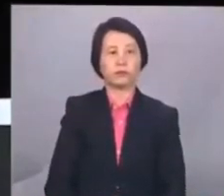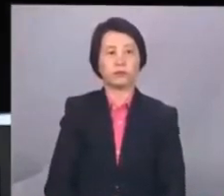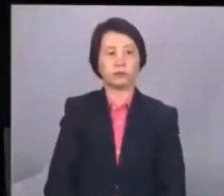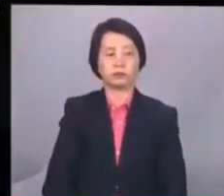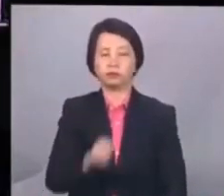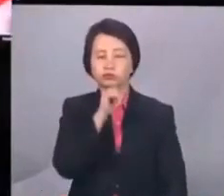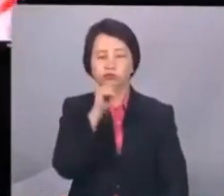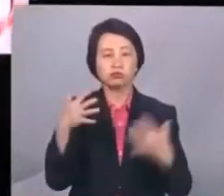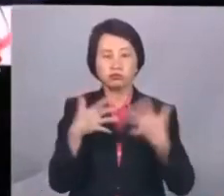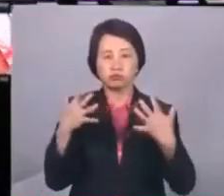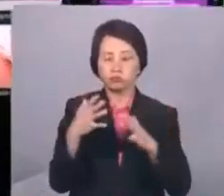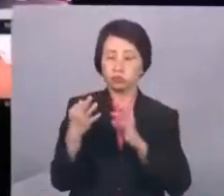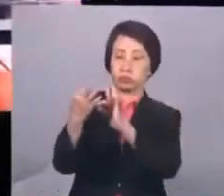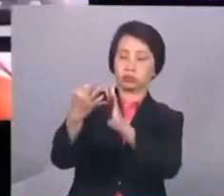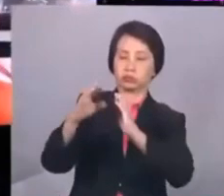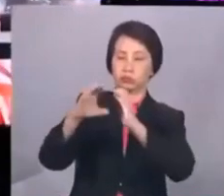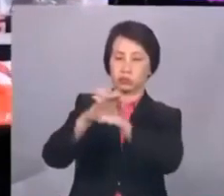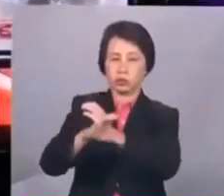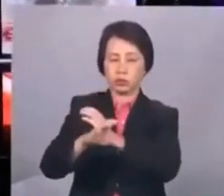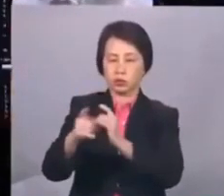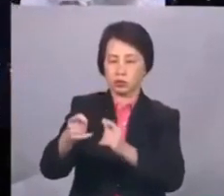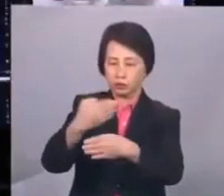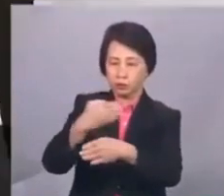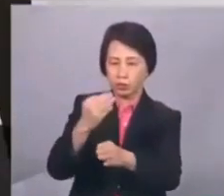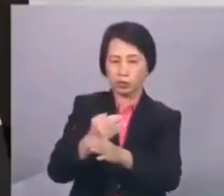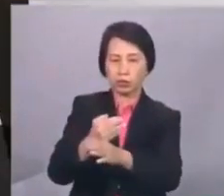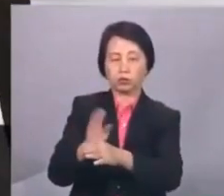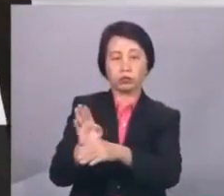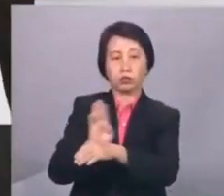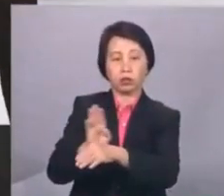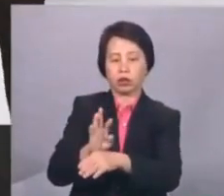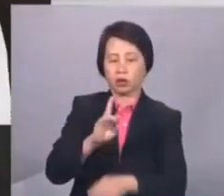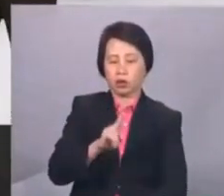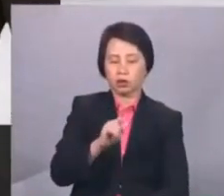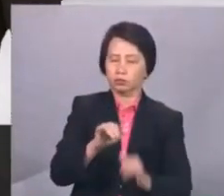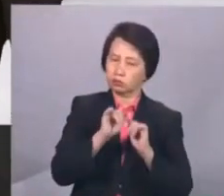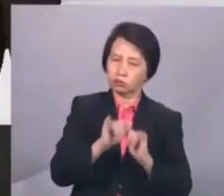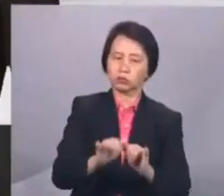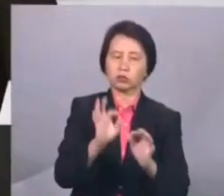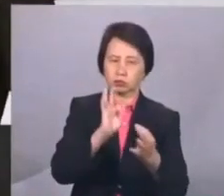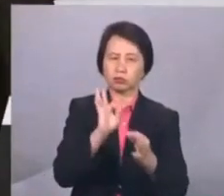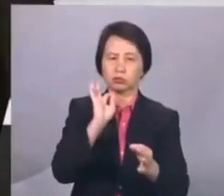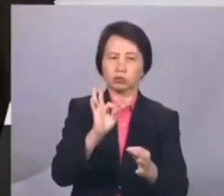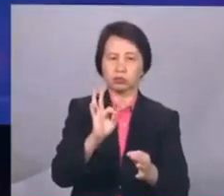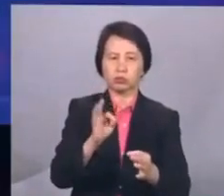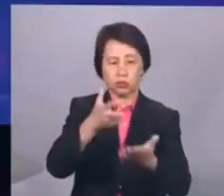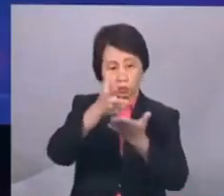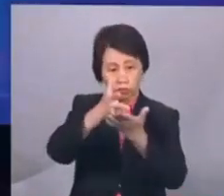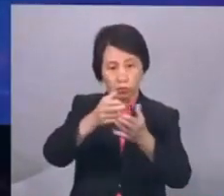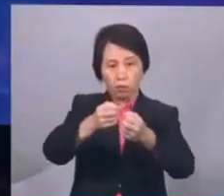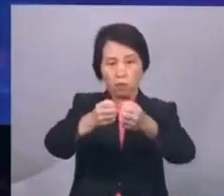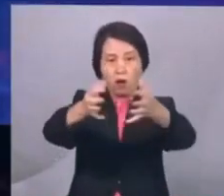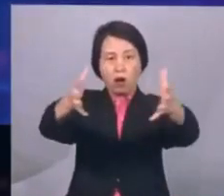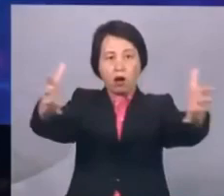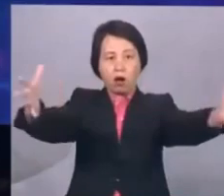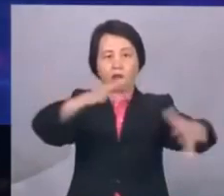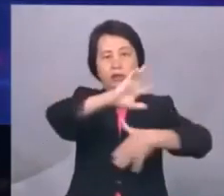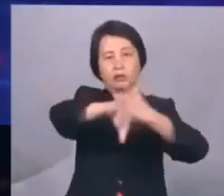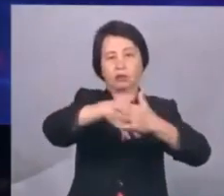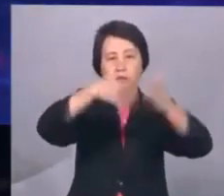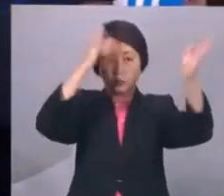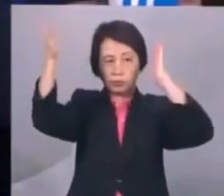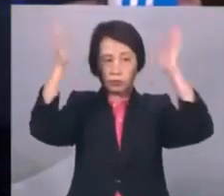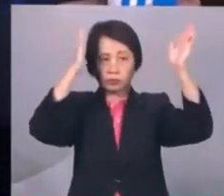ia tidak gentar berdepan cabaran terutama yang berbentuk komersial arti m kekal relevansi arahnya lebih meluas di seluruh